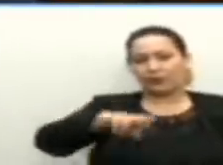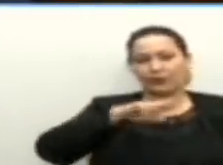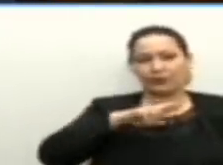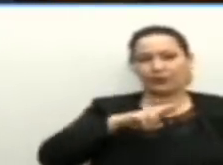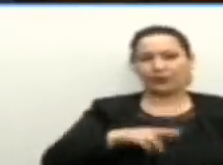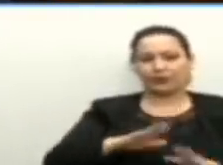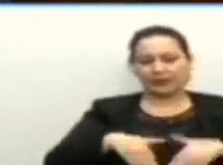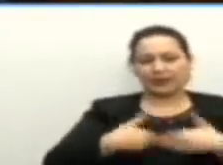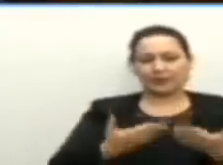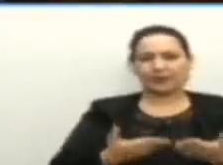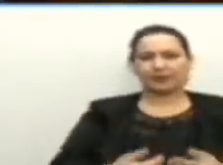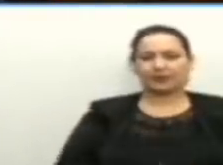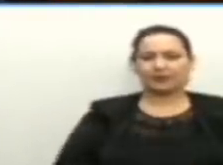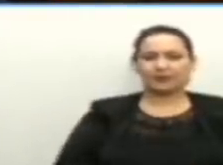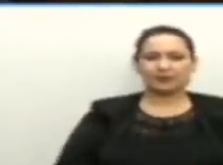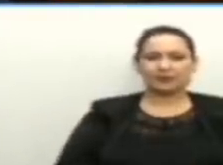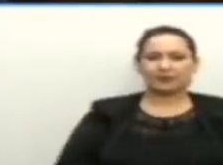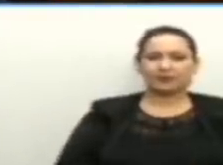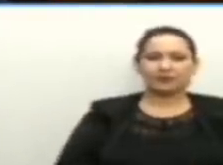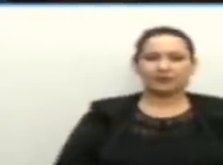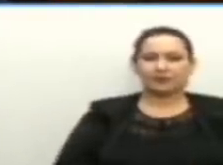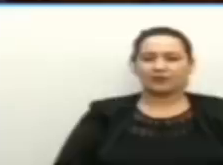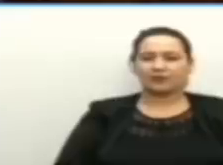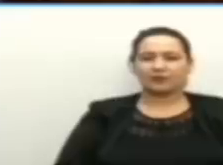هذا فيما بعد.